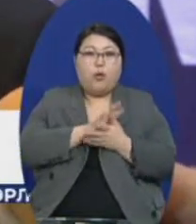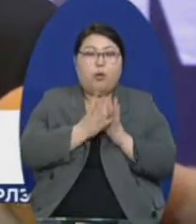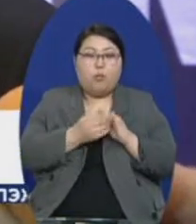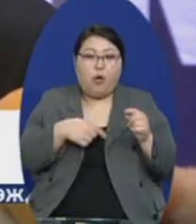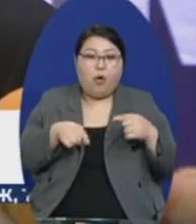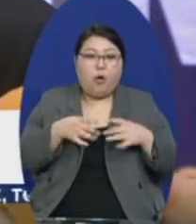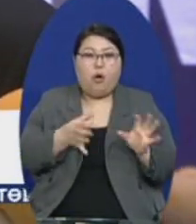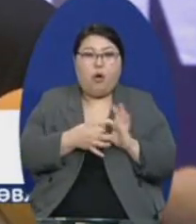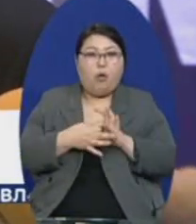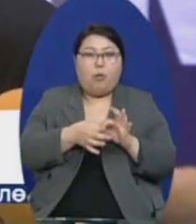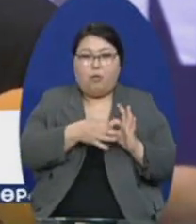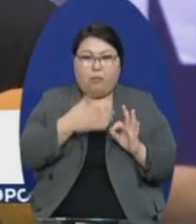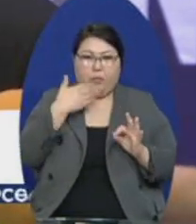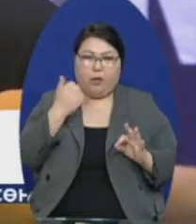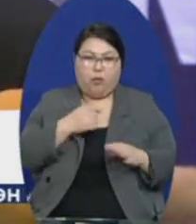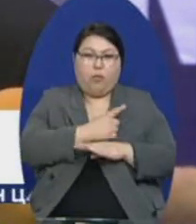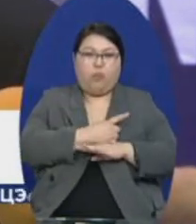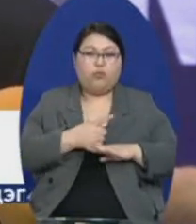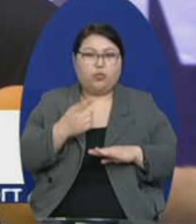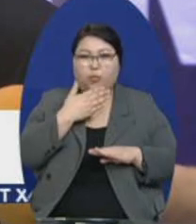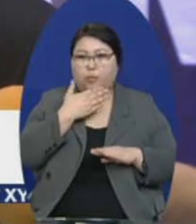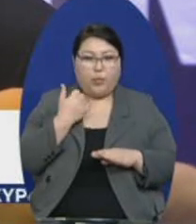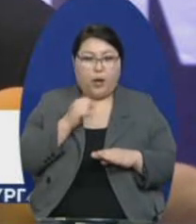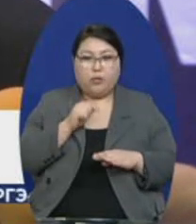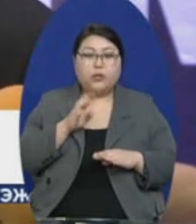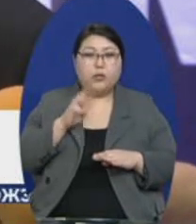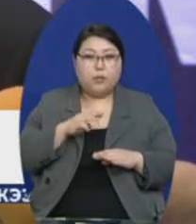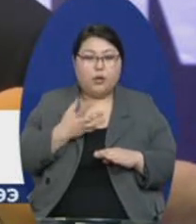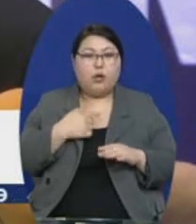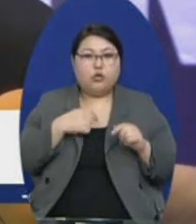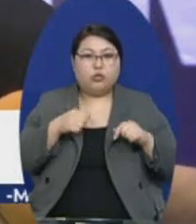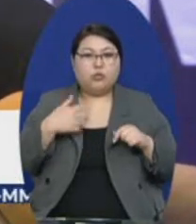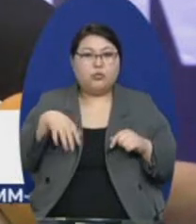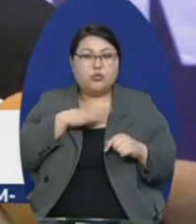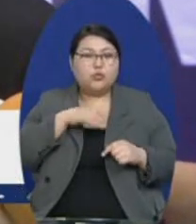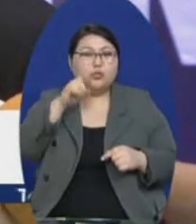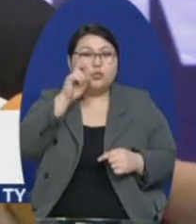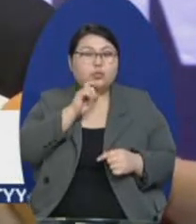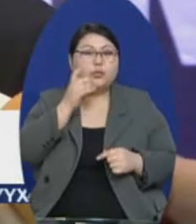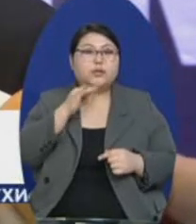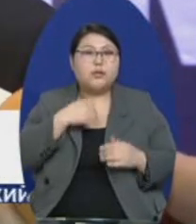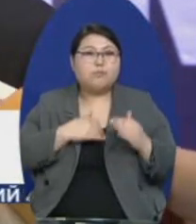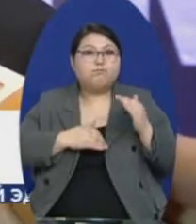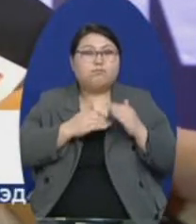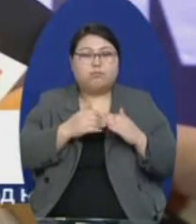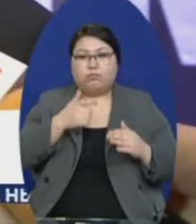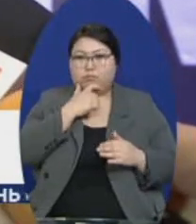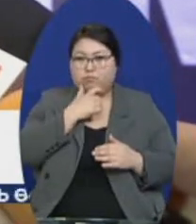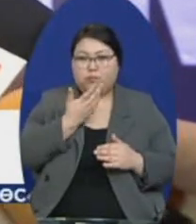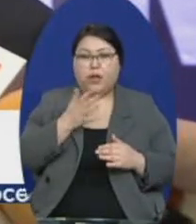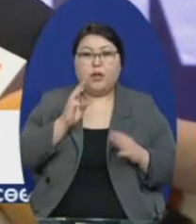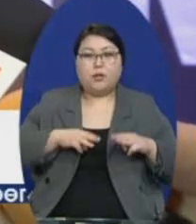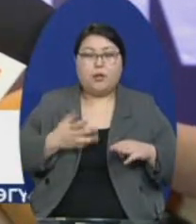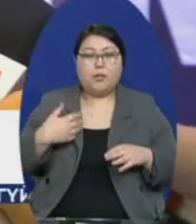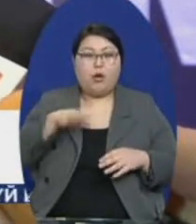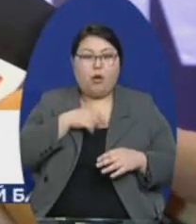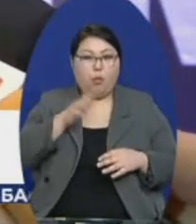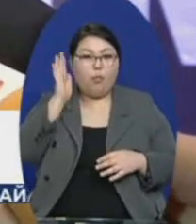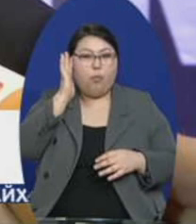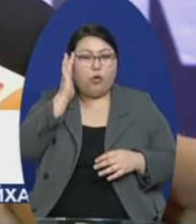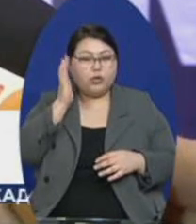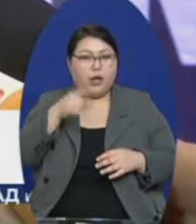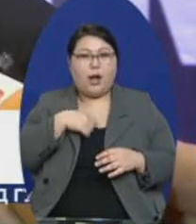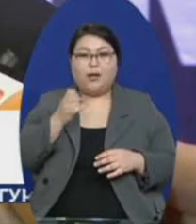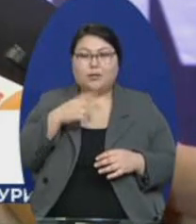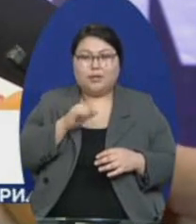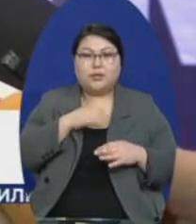ямарч уялдаа холбоо байдгүй тий. Тэгээ үр дүн байдгүй учраас өнөөдөр одоо ингээд бидний хүсчээсэн одоо хэмжээнд төрсөнгөө. Тэгэхээр энийг одоо бид нар энэ бодлогын алдааг одоо